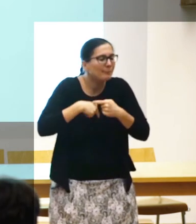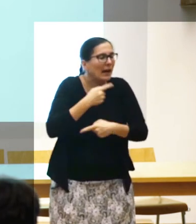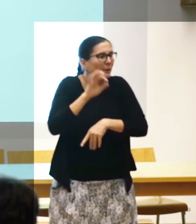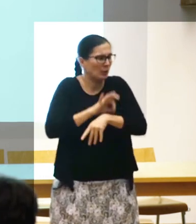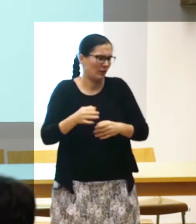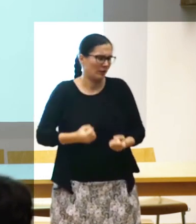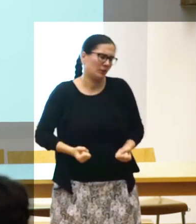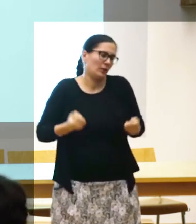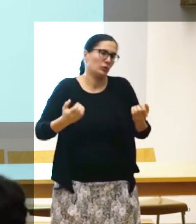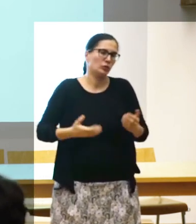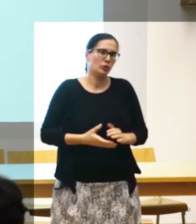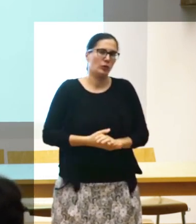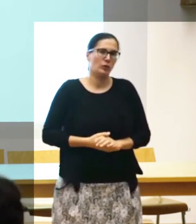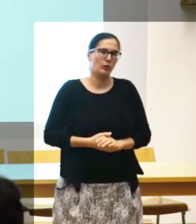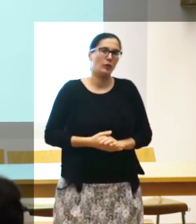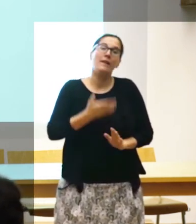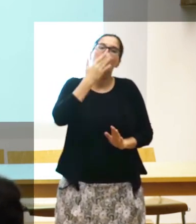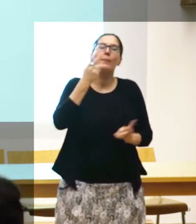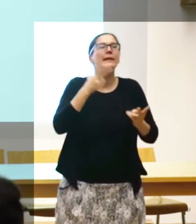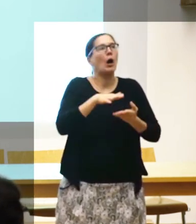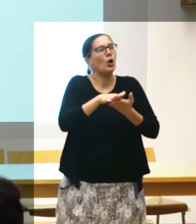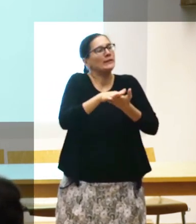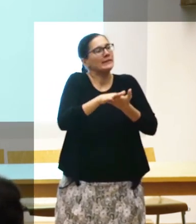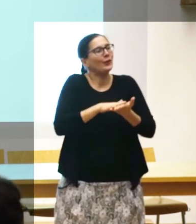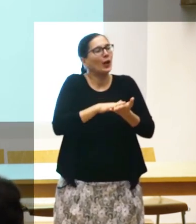takže zdá se, že na tom začátku je